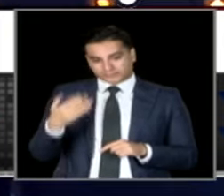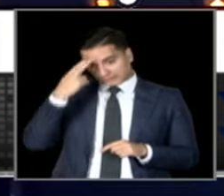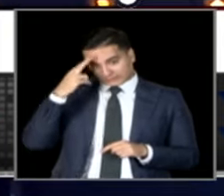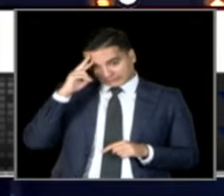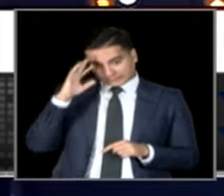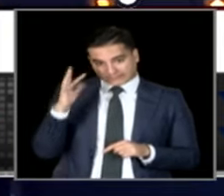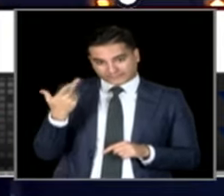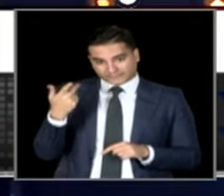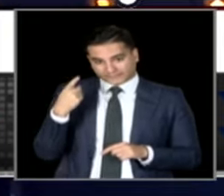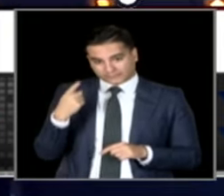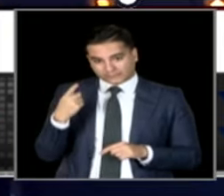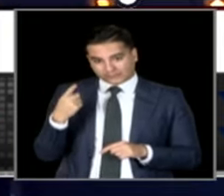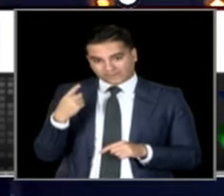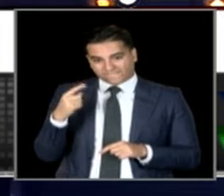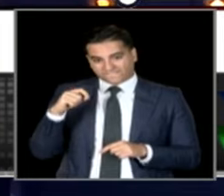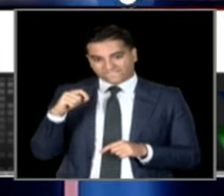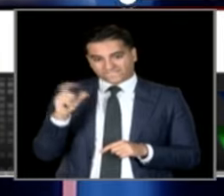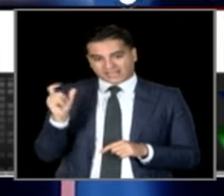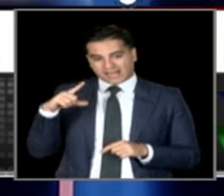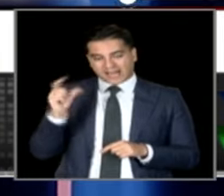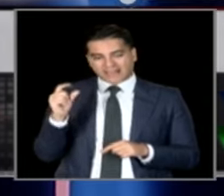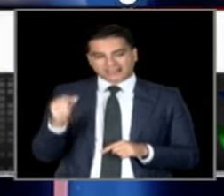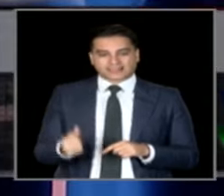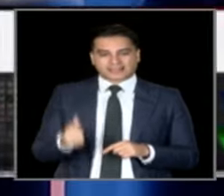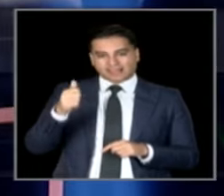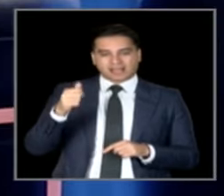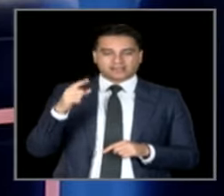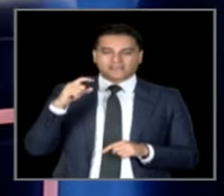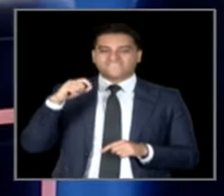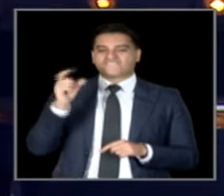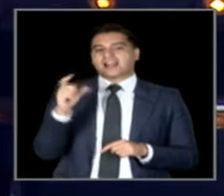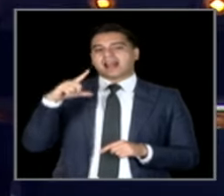الإجابة الصحيحة فنلندا، ونسبتها